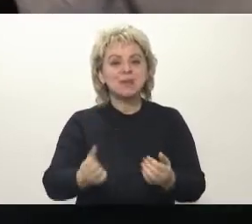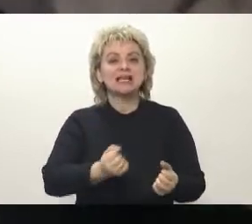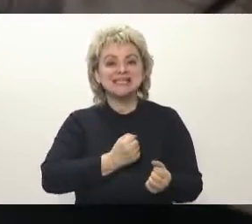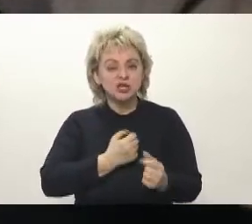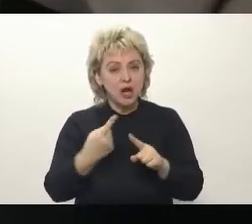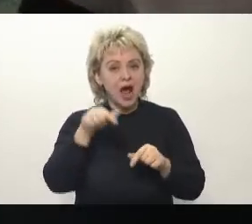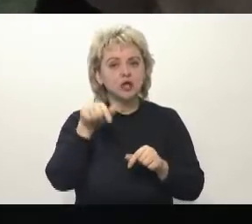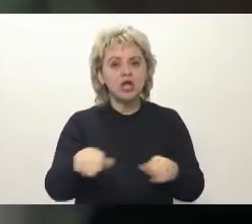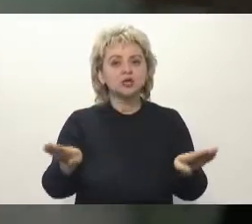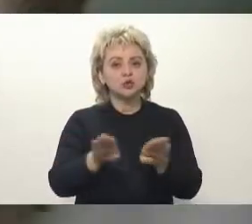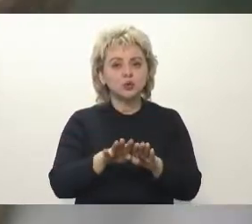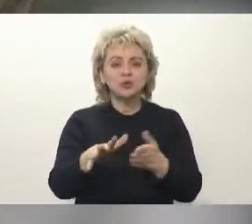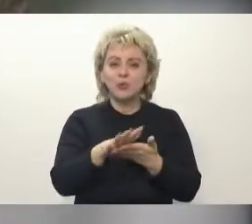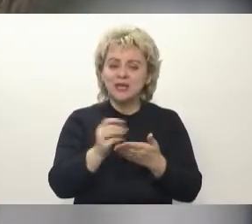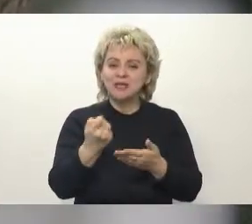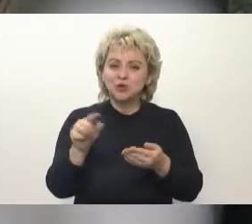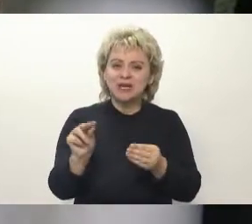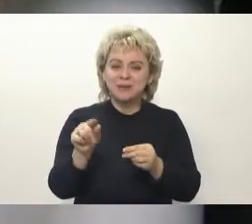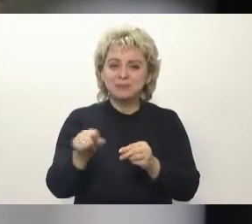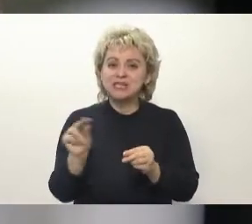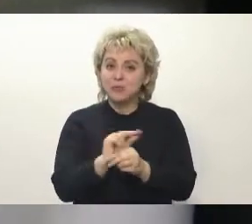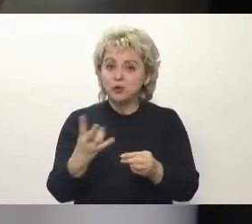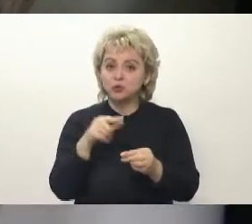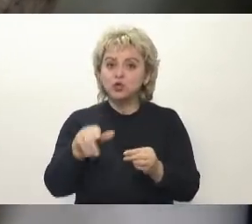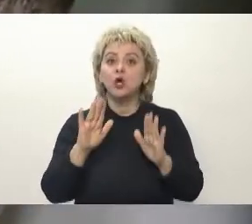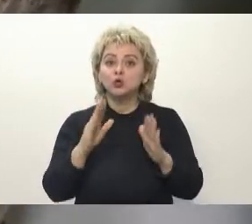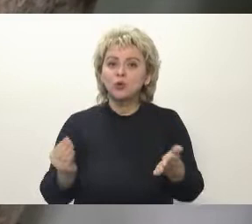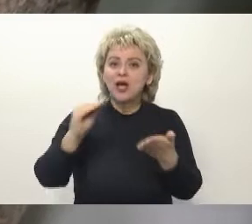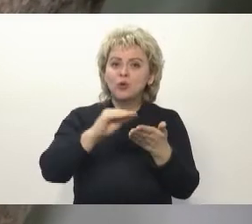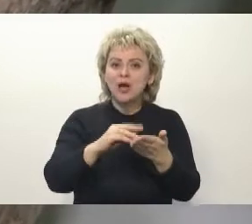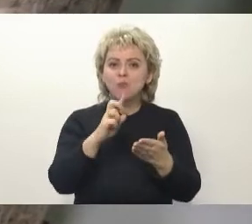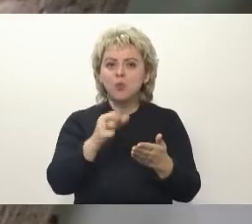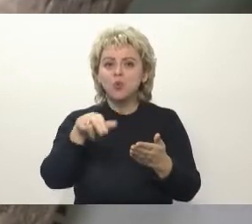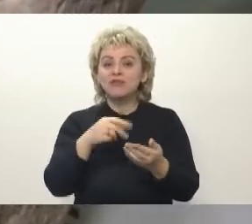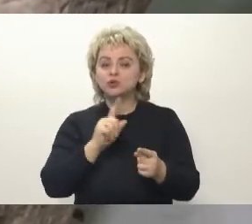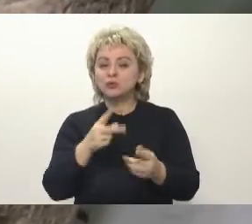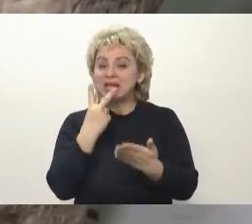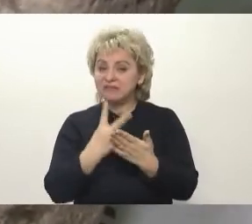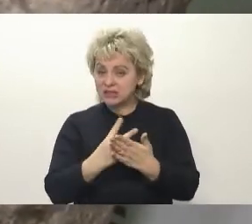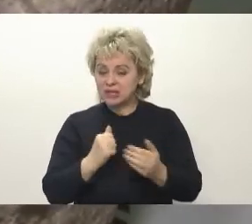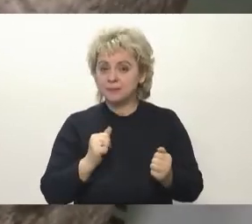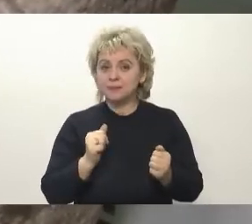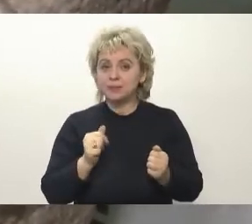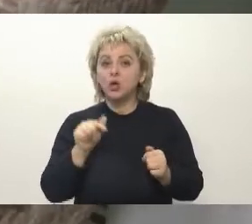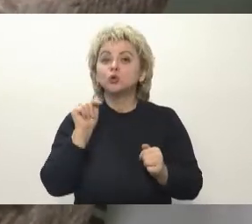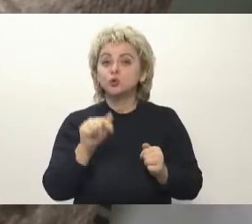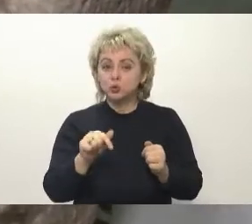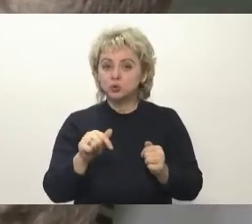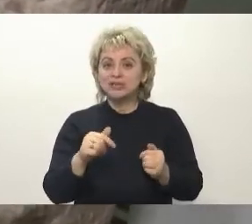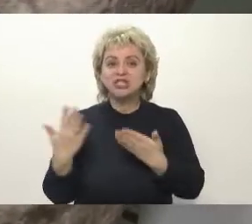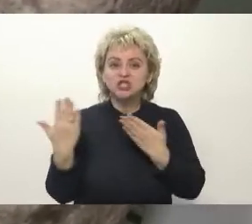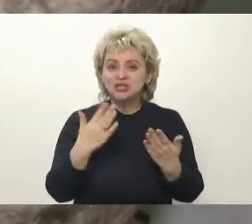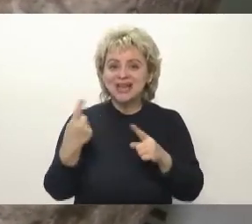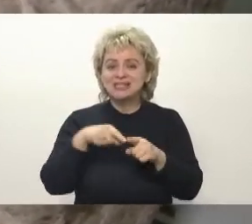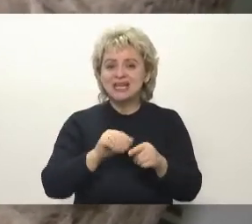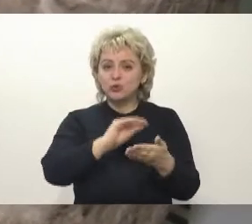она тут повреждена, поэтому тут только угадываются какие-то буквы, видите, вот они. Тут прочитать эту